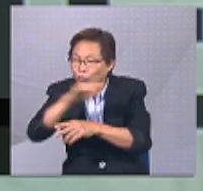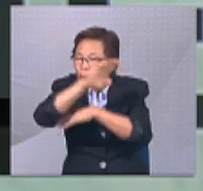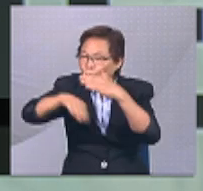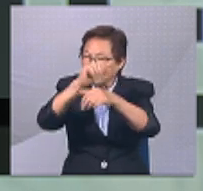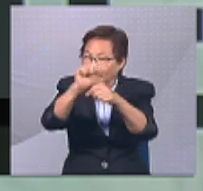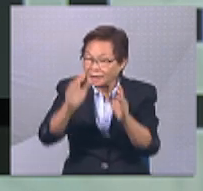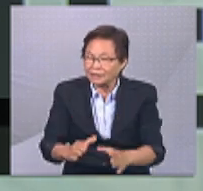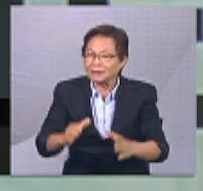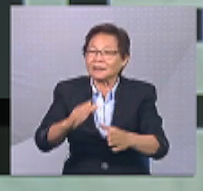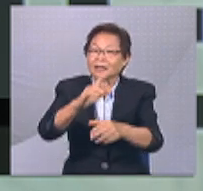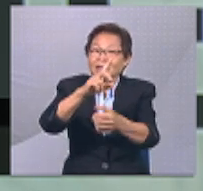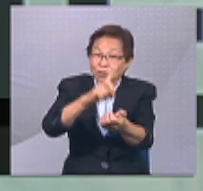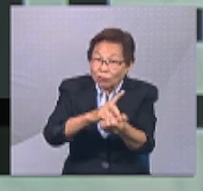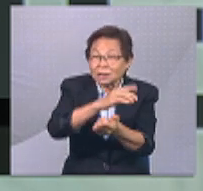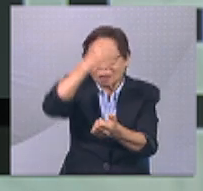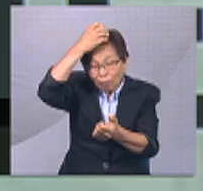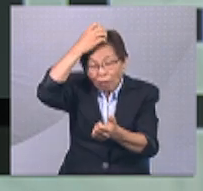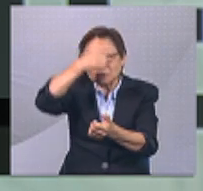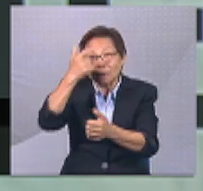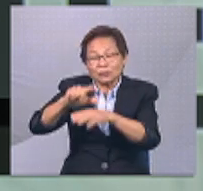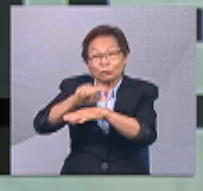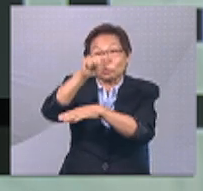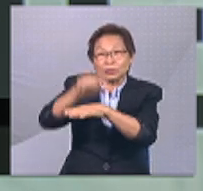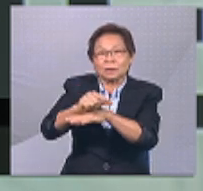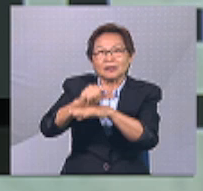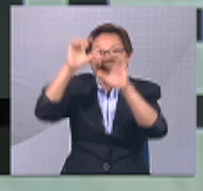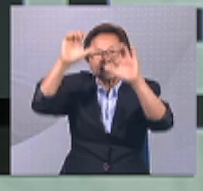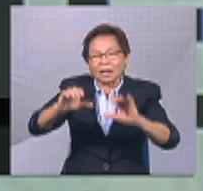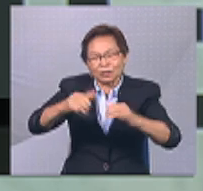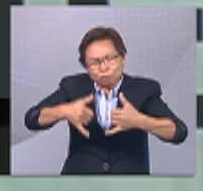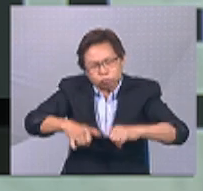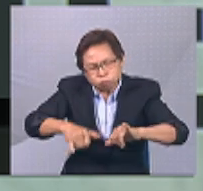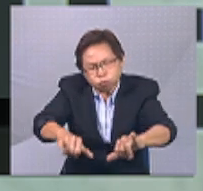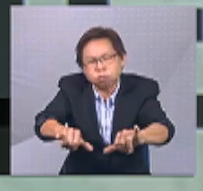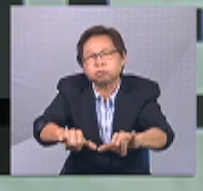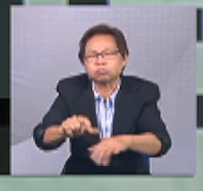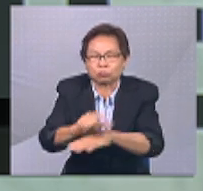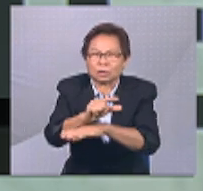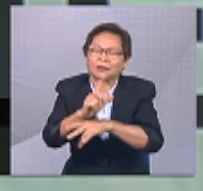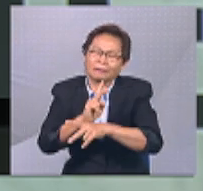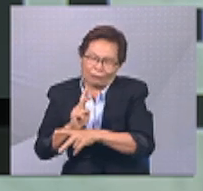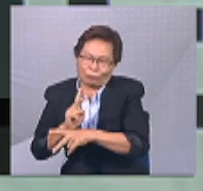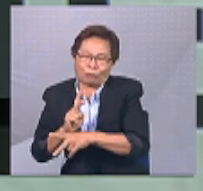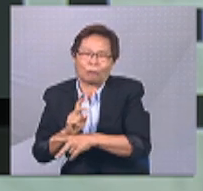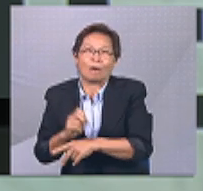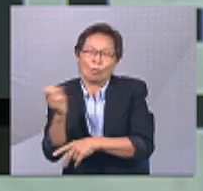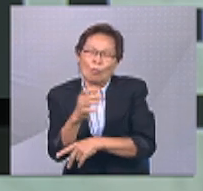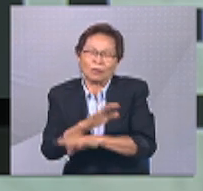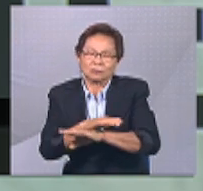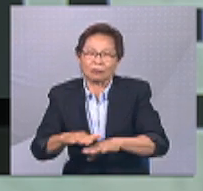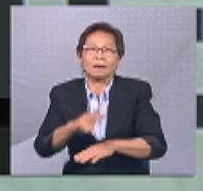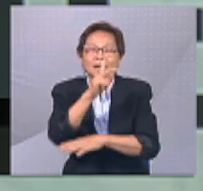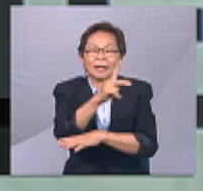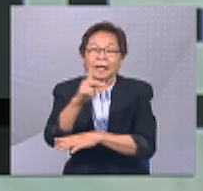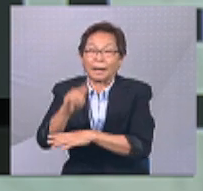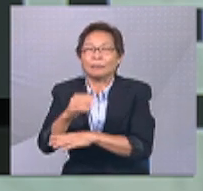petugas kesihatan memandangkan ia digunakan secara berterusan. Pihak Kementerian Kesihatan menyeru